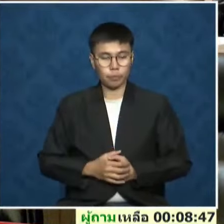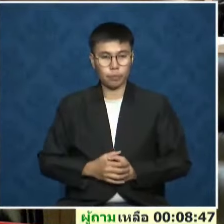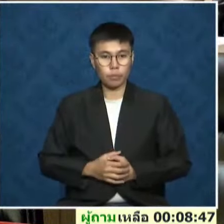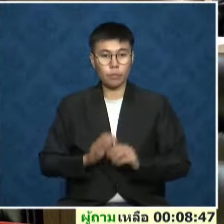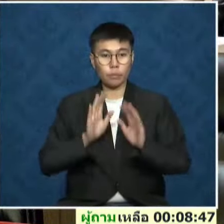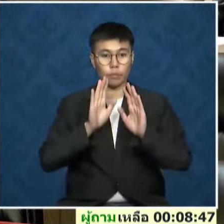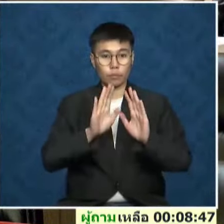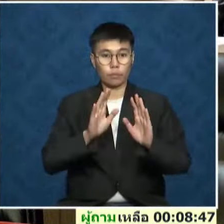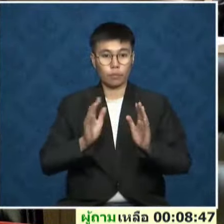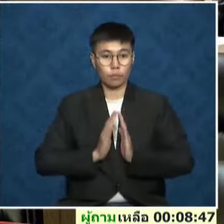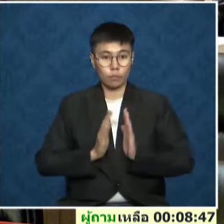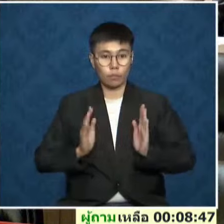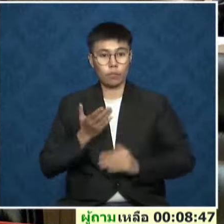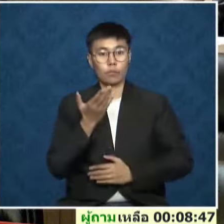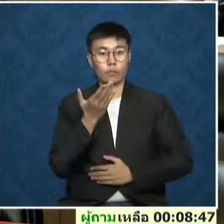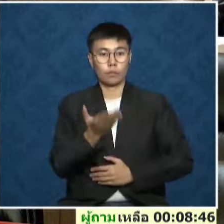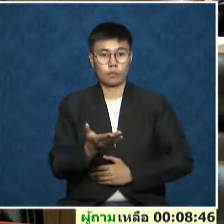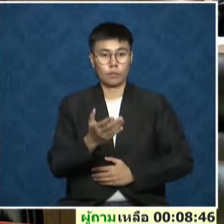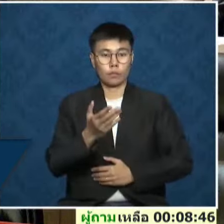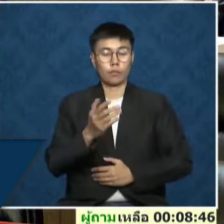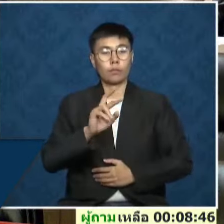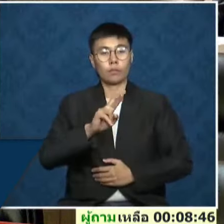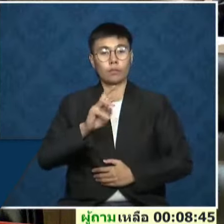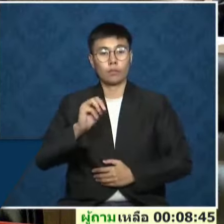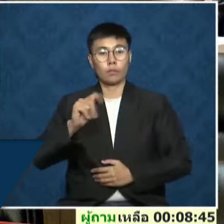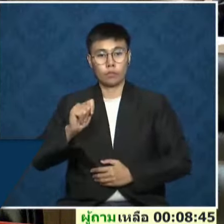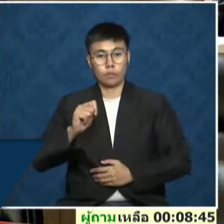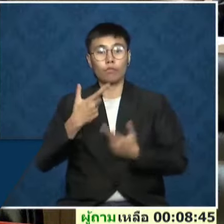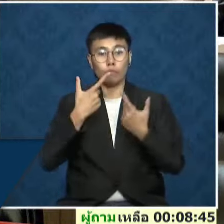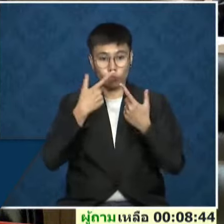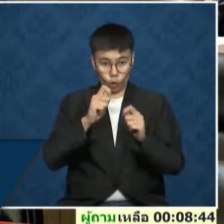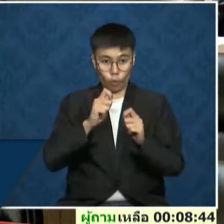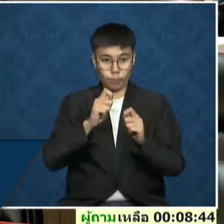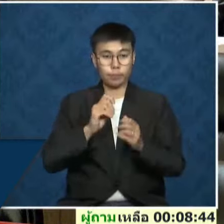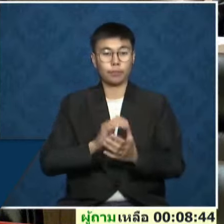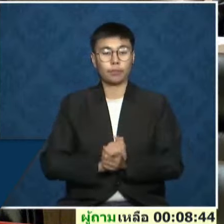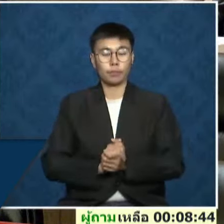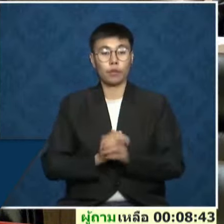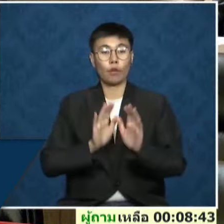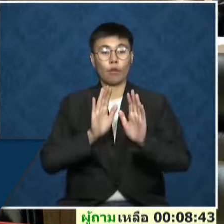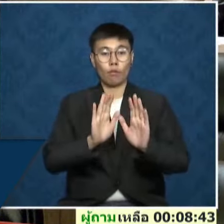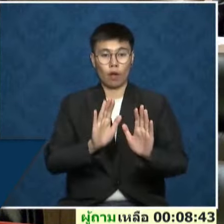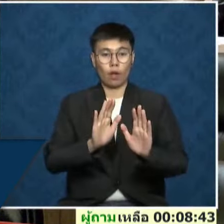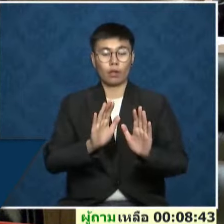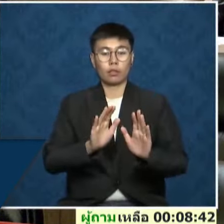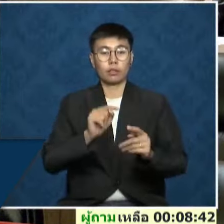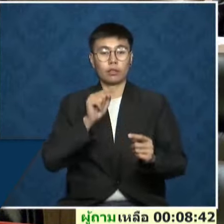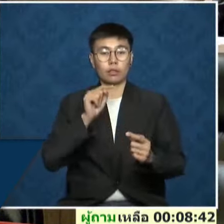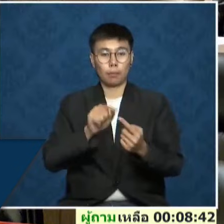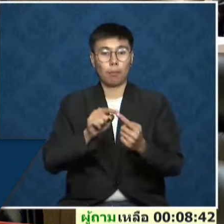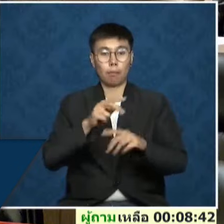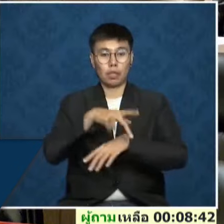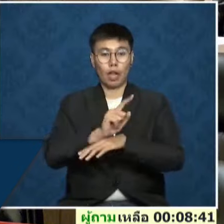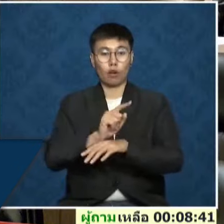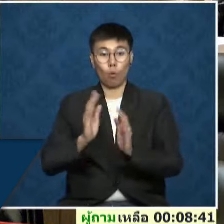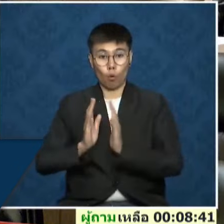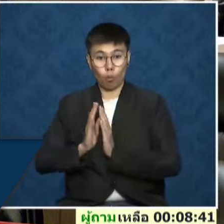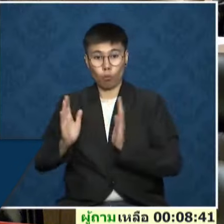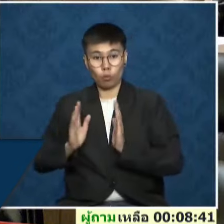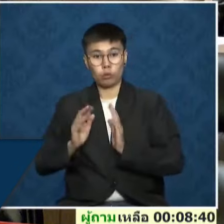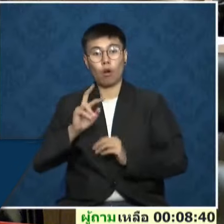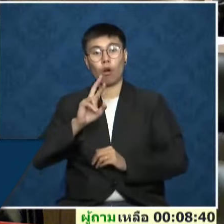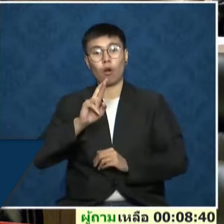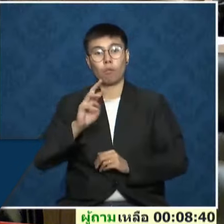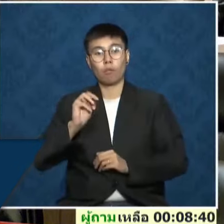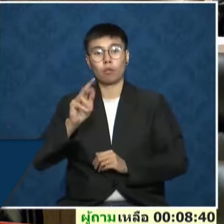ฝากขอบคุณนะคะท่านรัฐมนตรีที่ตอบนะคะฝากท่านประธานขอบคุณไปด้วยท่านประธานคะแต่ว่ากรณีที่